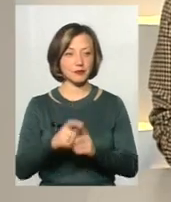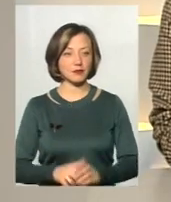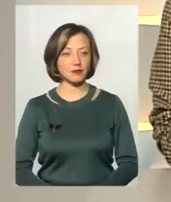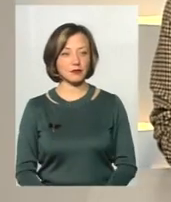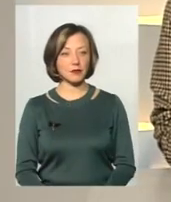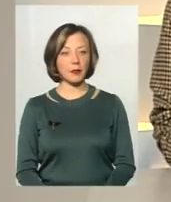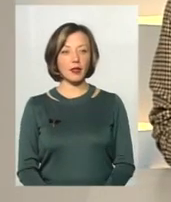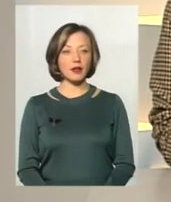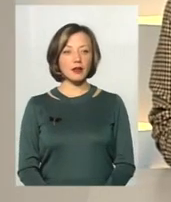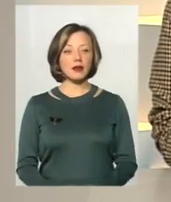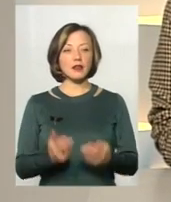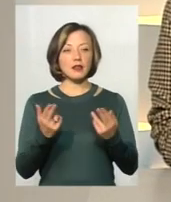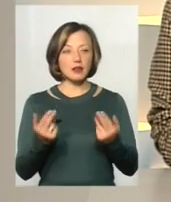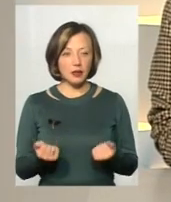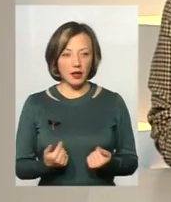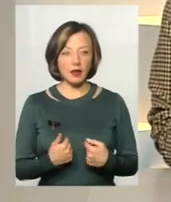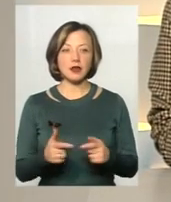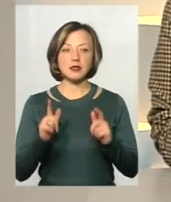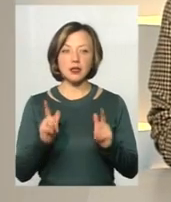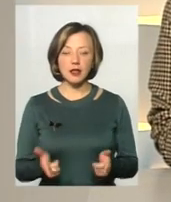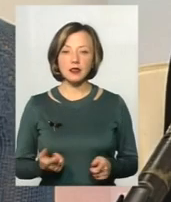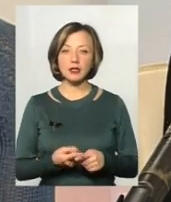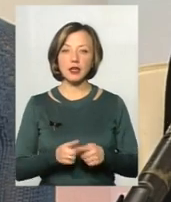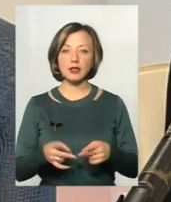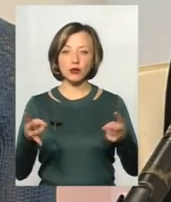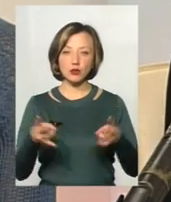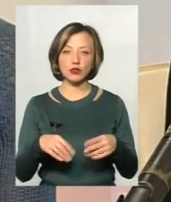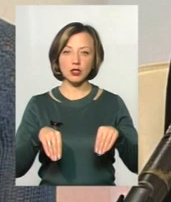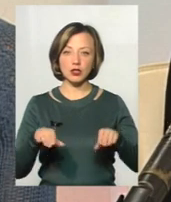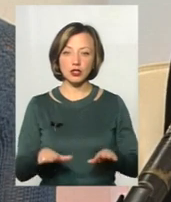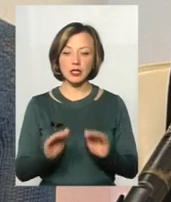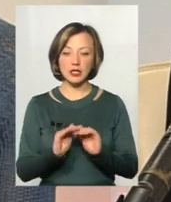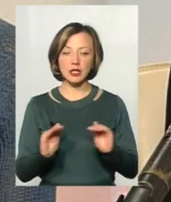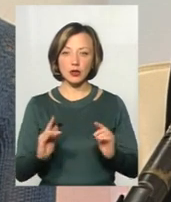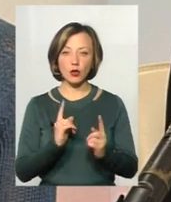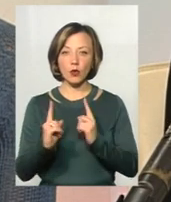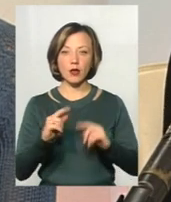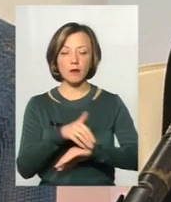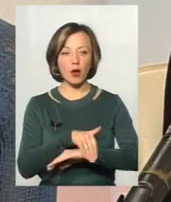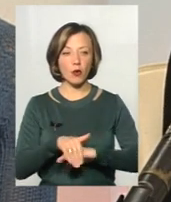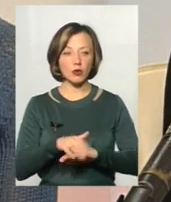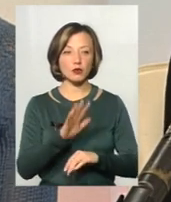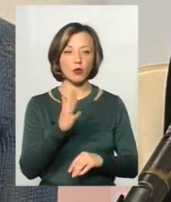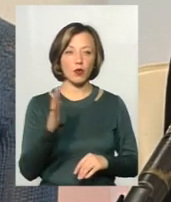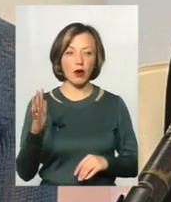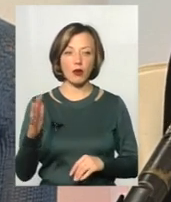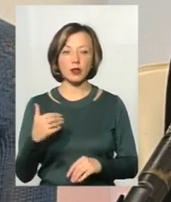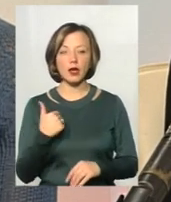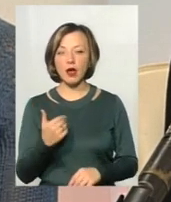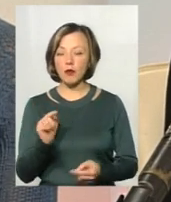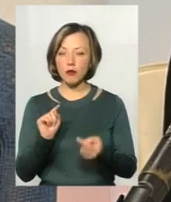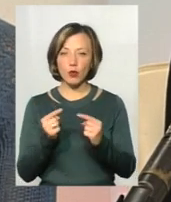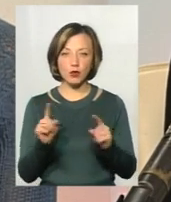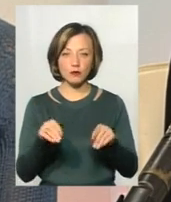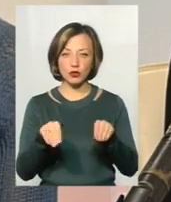глядачці? Да, я согласна з тим, що це потрібно рішати, тому що діти ходять по вулиці, гуляють. Вот, и я против того,